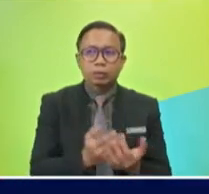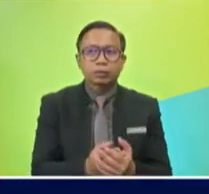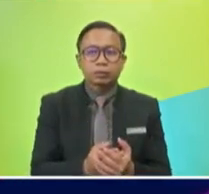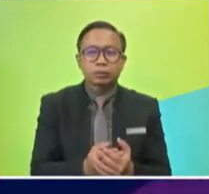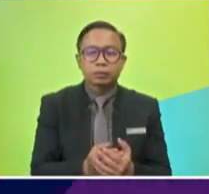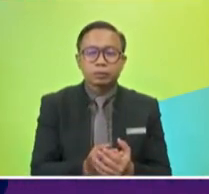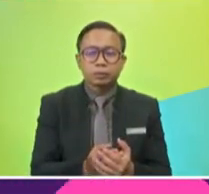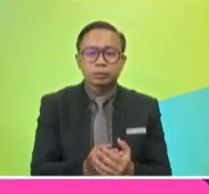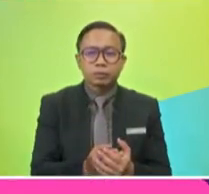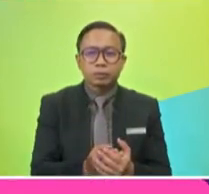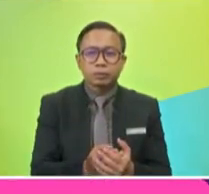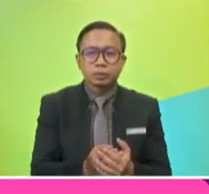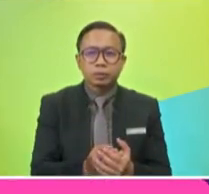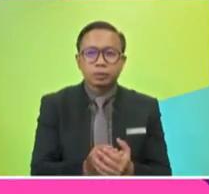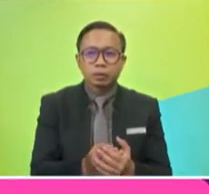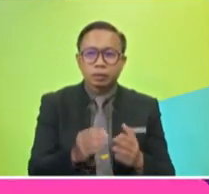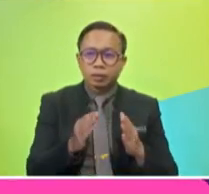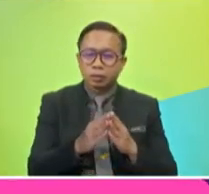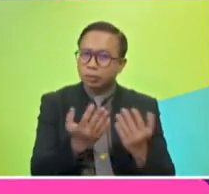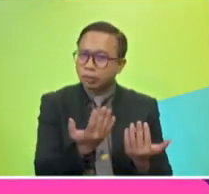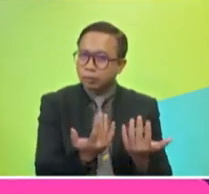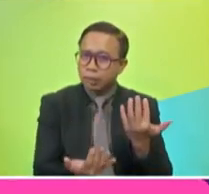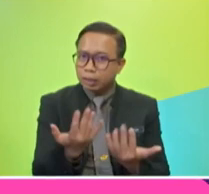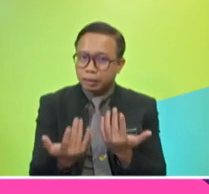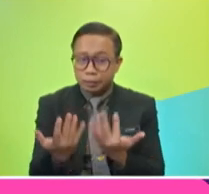rumah terbakar kan